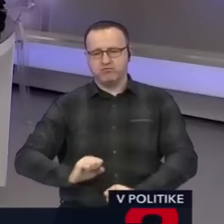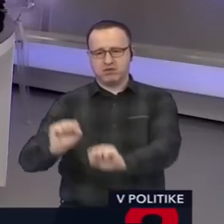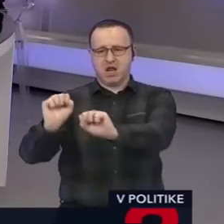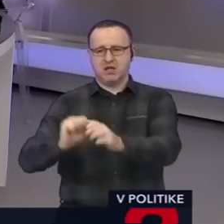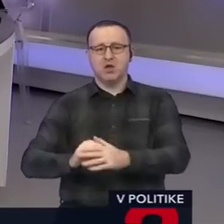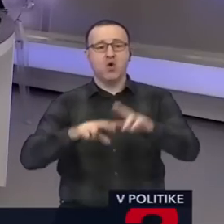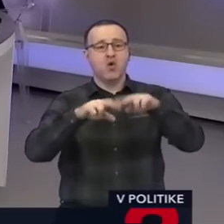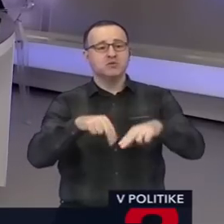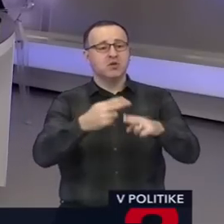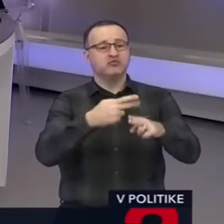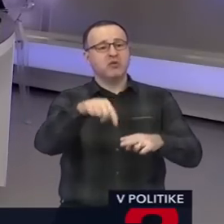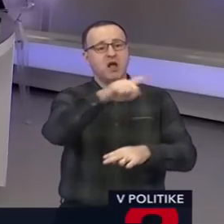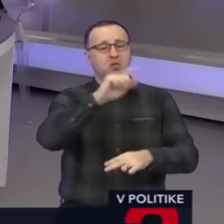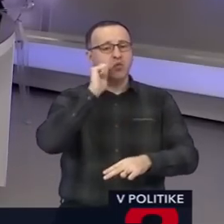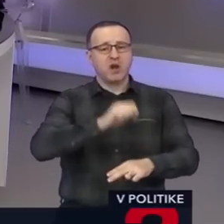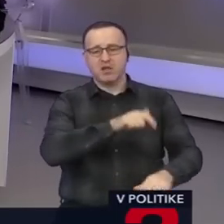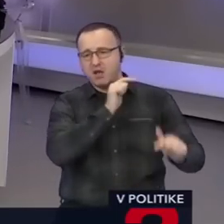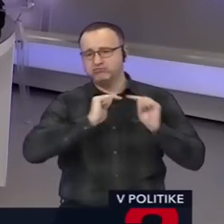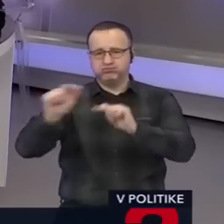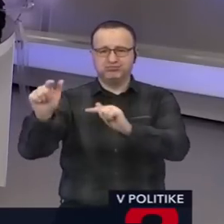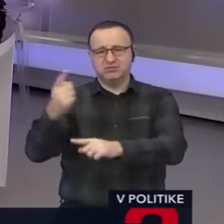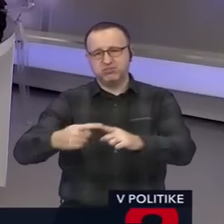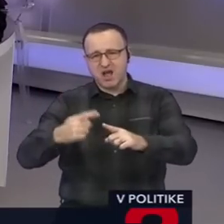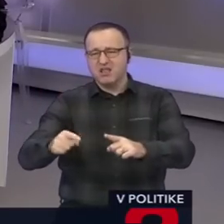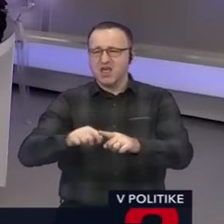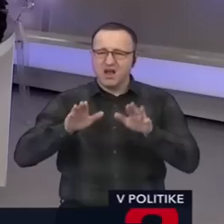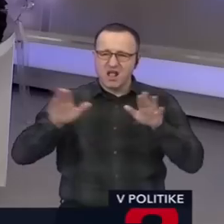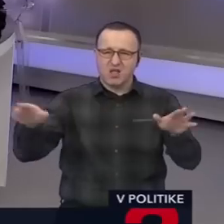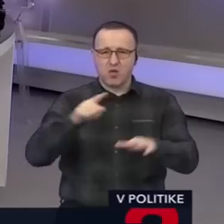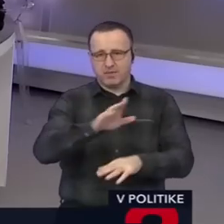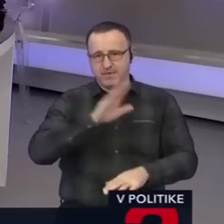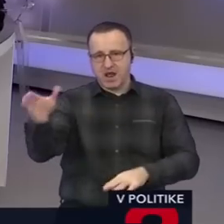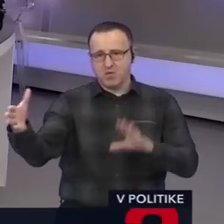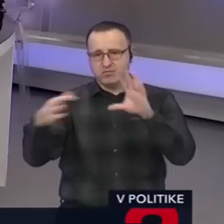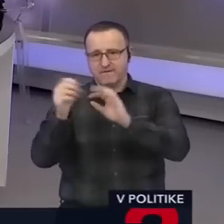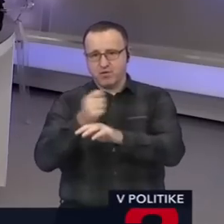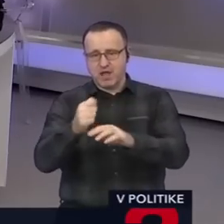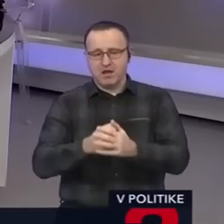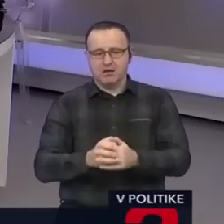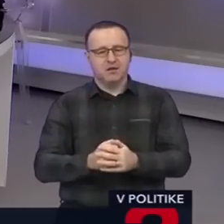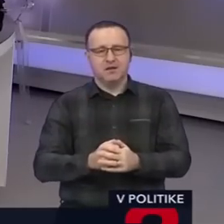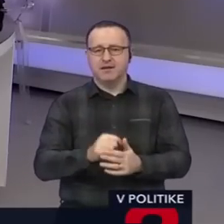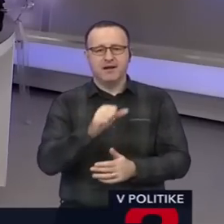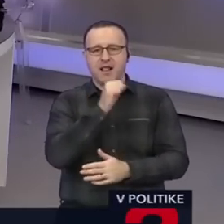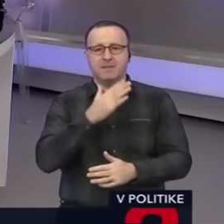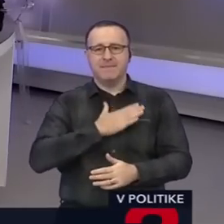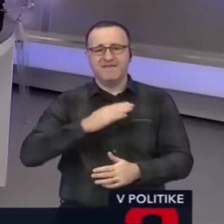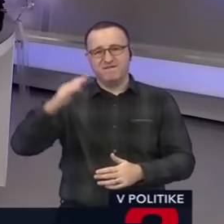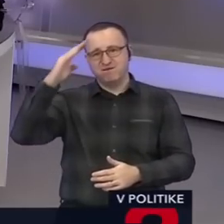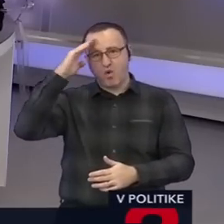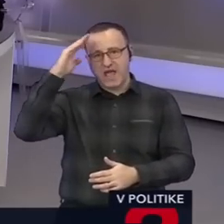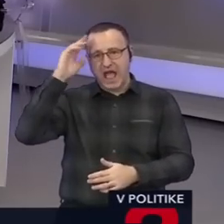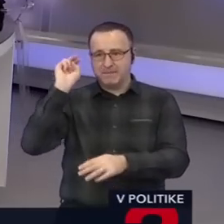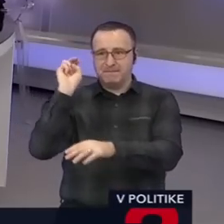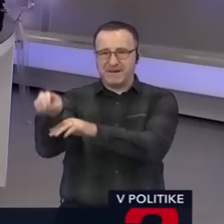ostatné krajiny teda priamo zapoja do vojnového konfliktu. Do vojnového konfliktu sa zapojíte vtedy, keď vaši vojaci vstúpia do vojnového konfliktu a